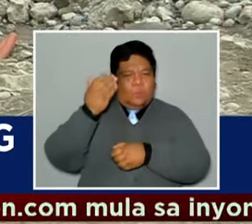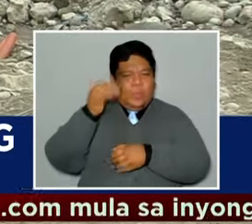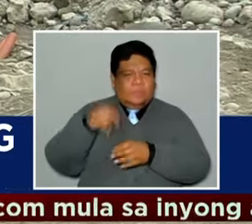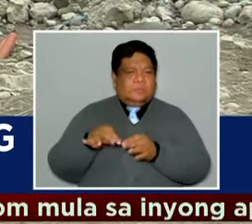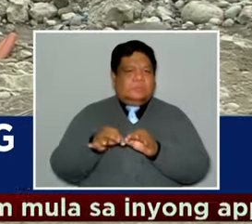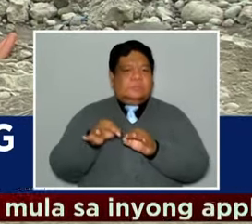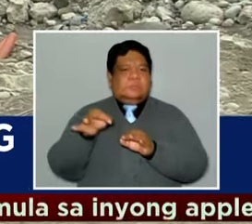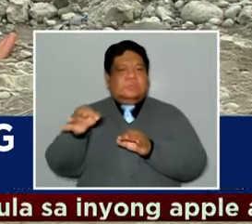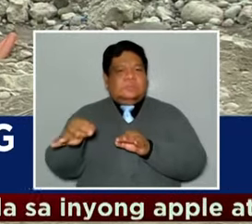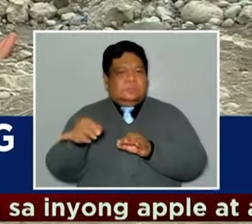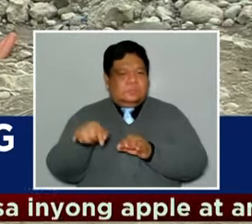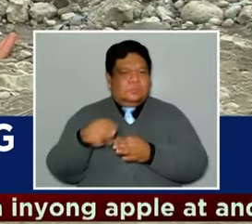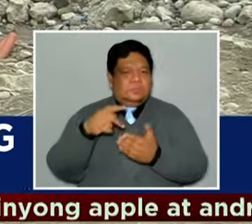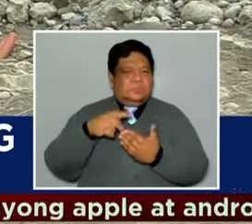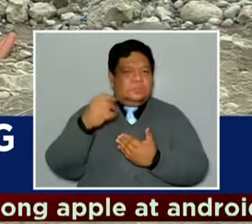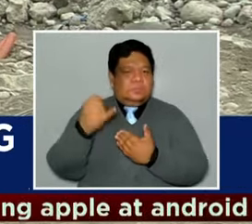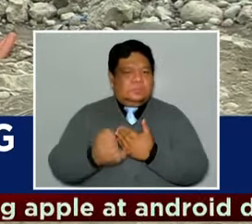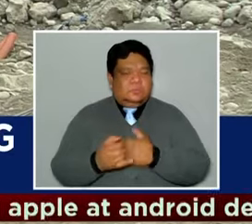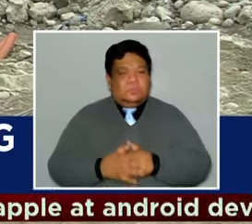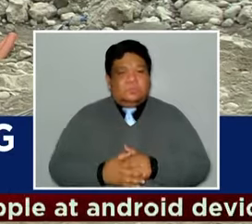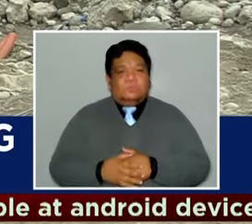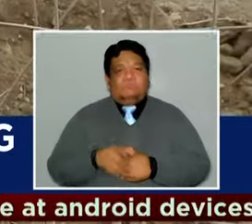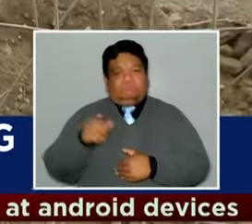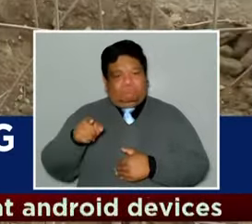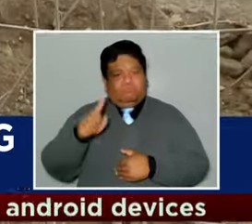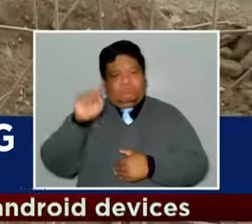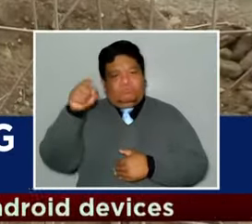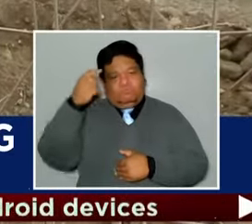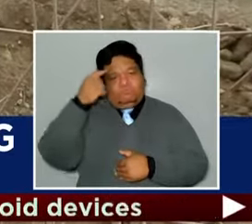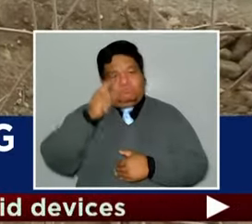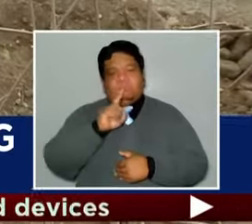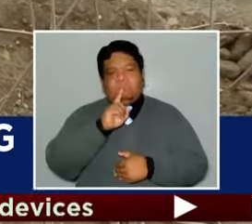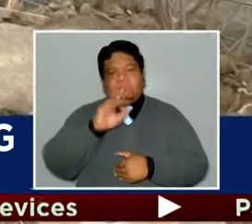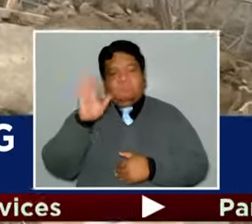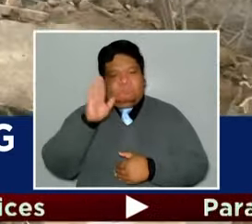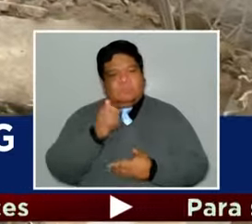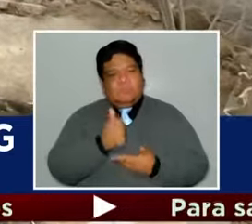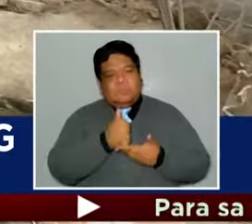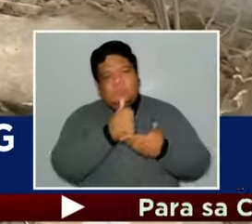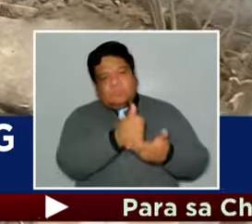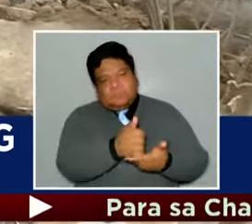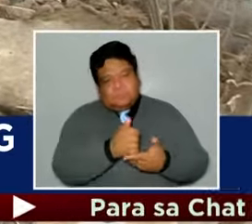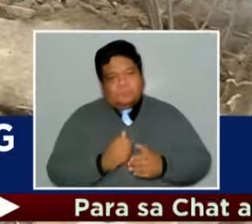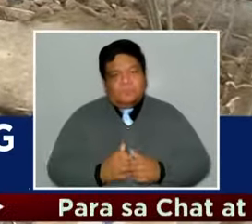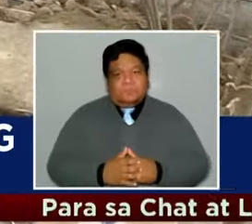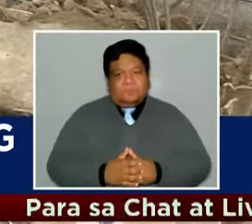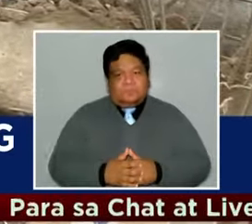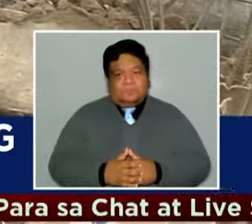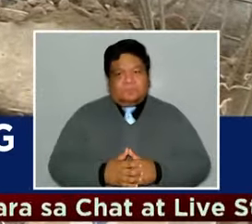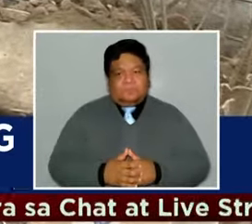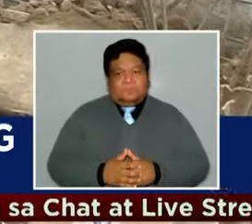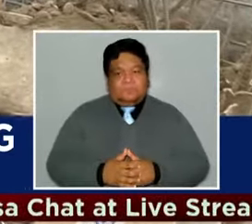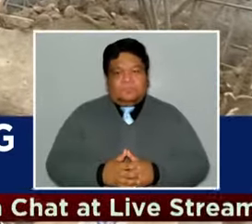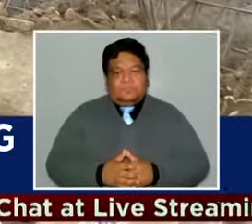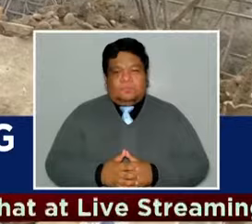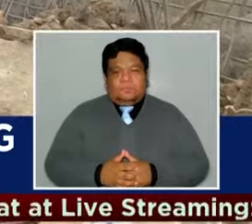Nangako rin ang opisyal ng tulong para sa mga biktima. Job Manahan, ABS-CBN News.